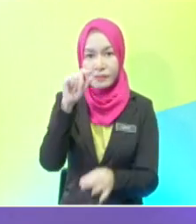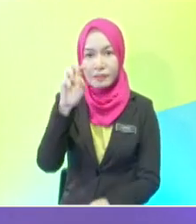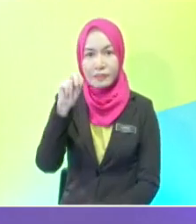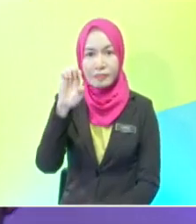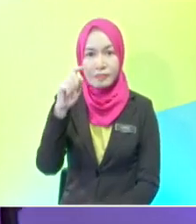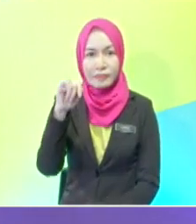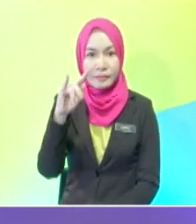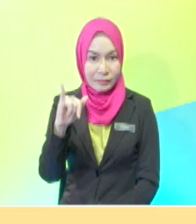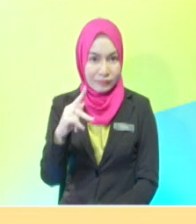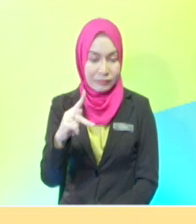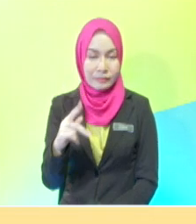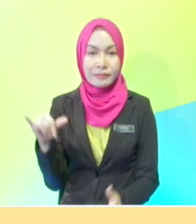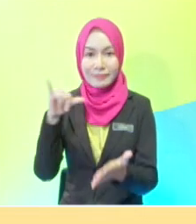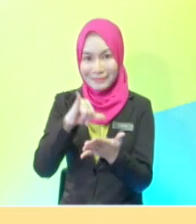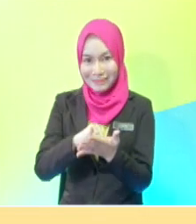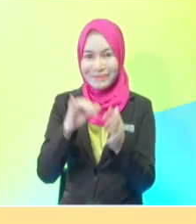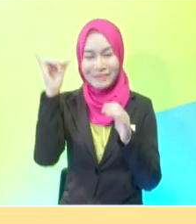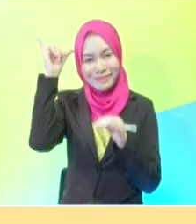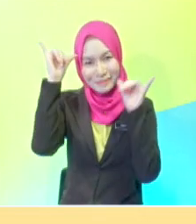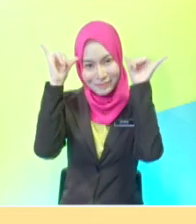lembu dan juga kambing